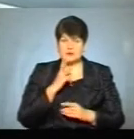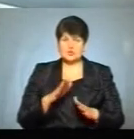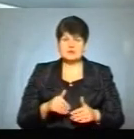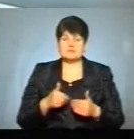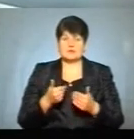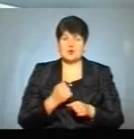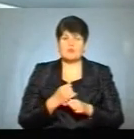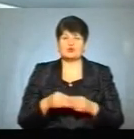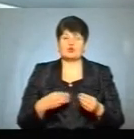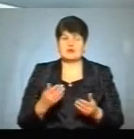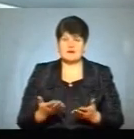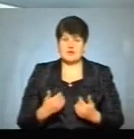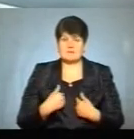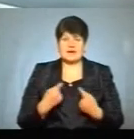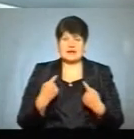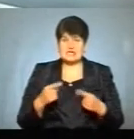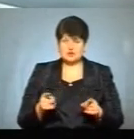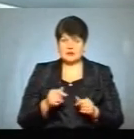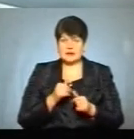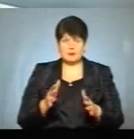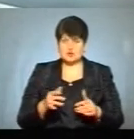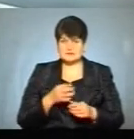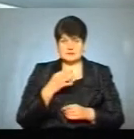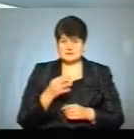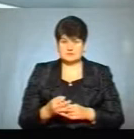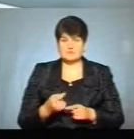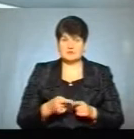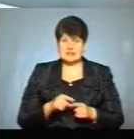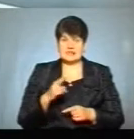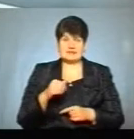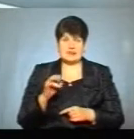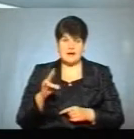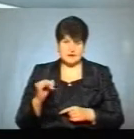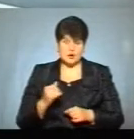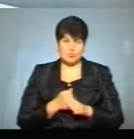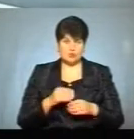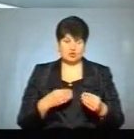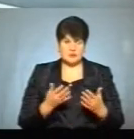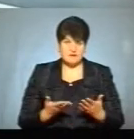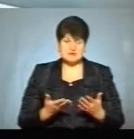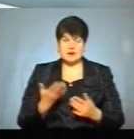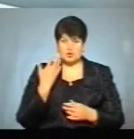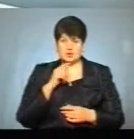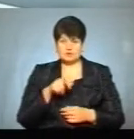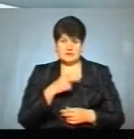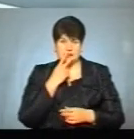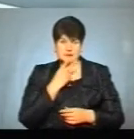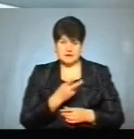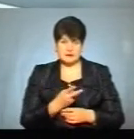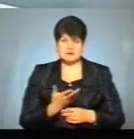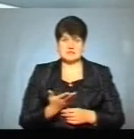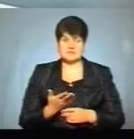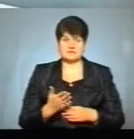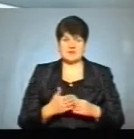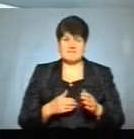запропонував роботодавець, а ми іншу не можемо назвати, бо це є дані роботодавця, як він пропонує. І коли людина дивиться, наприклад, кваліфікований